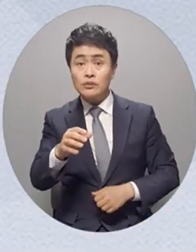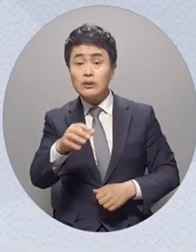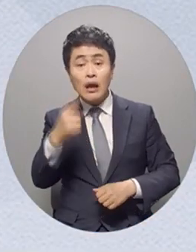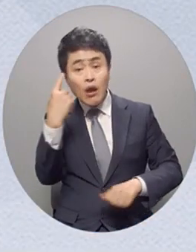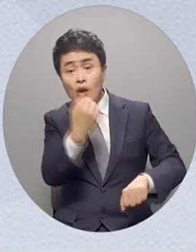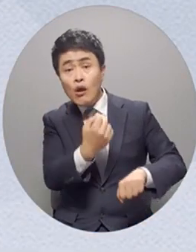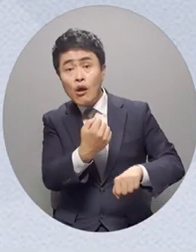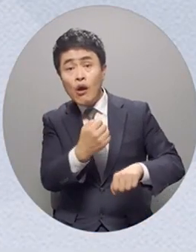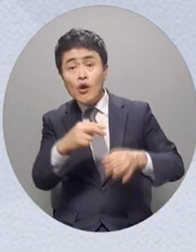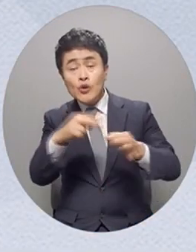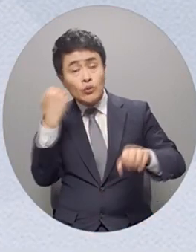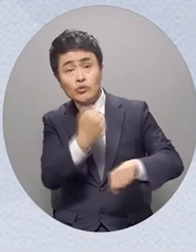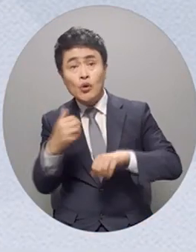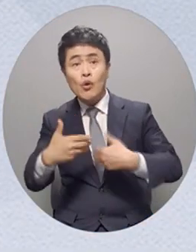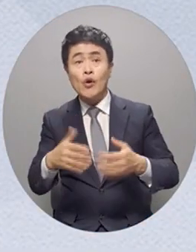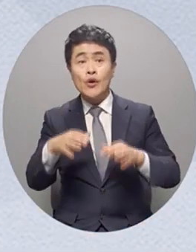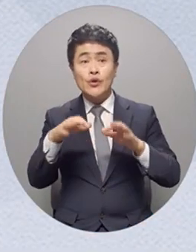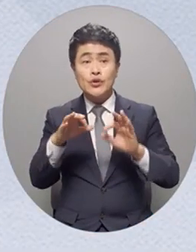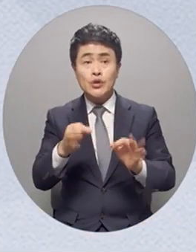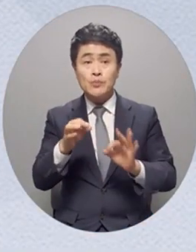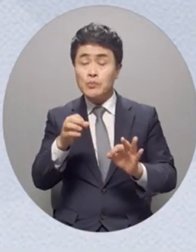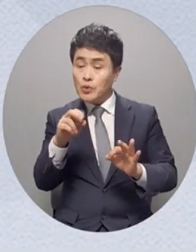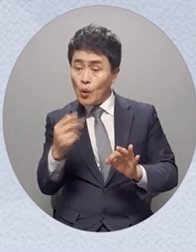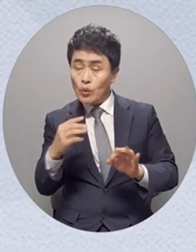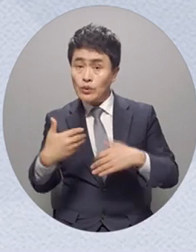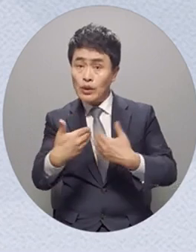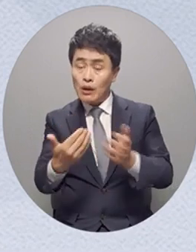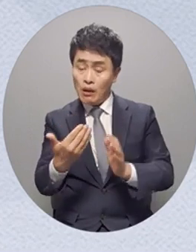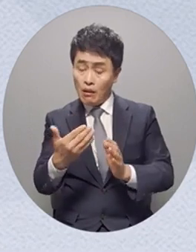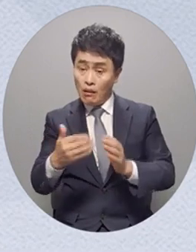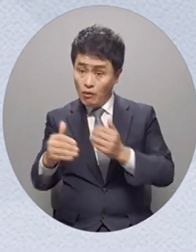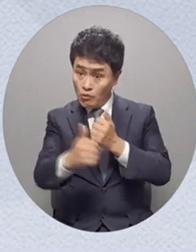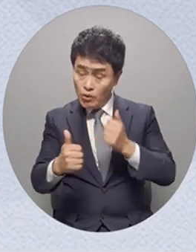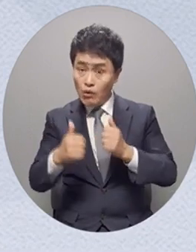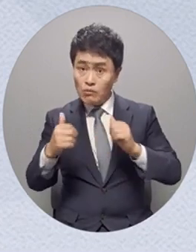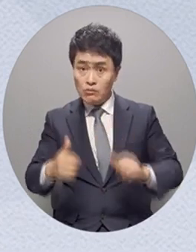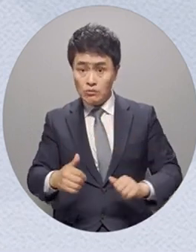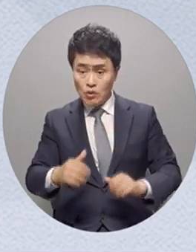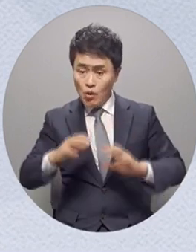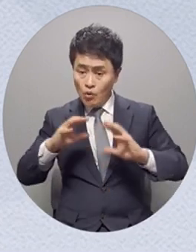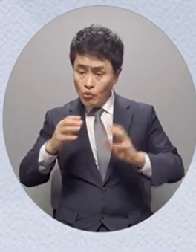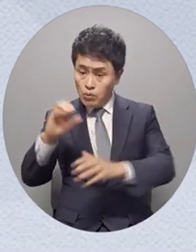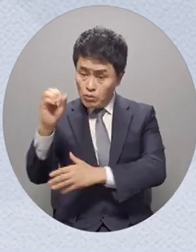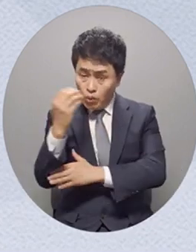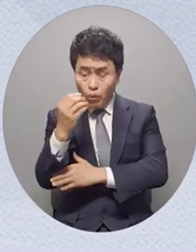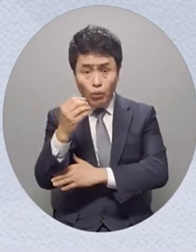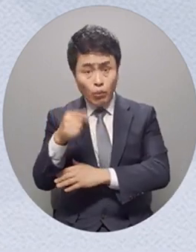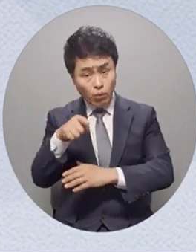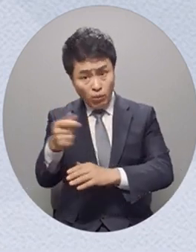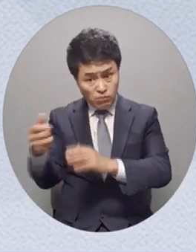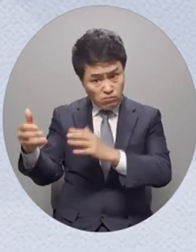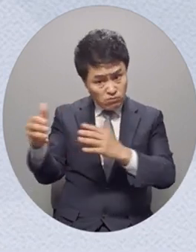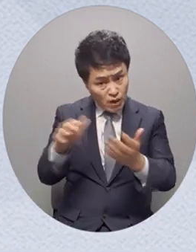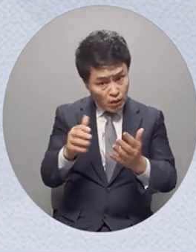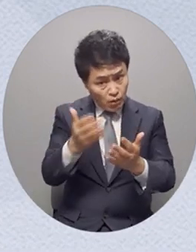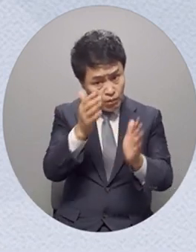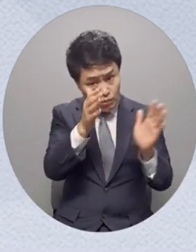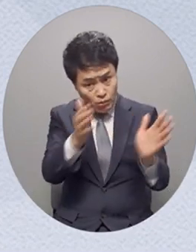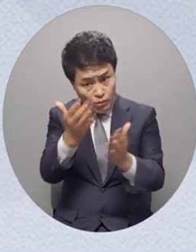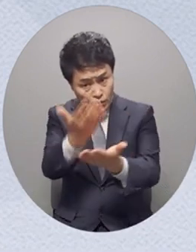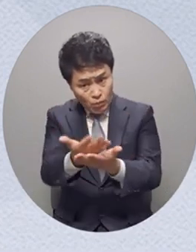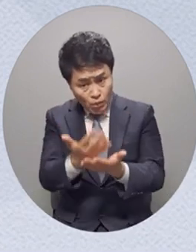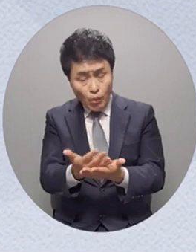원장인 김용태 의원은 MBC 아에 통화해서 국민 여론 등을 살펴 참사 수습책을 담은 보고서를 당